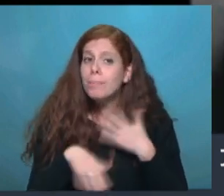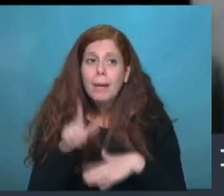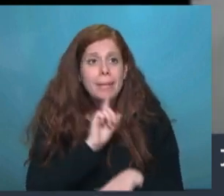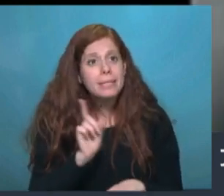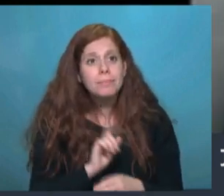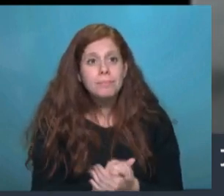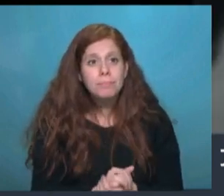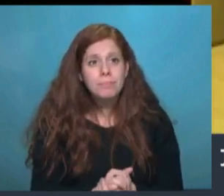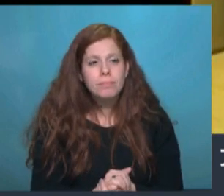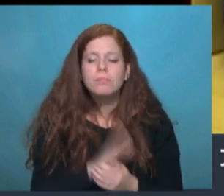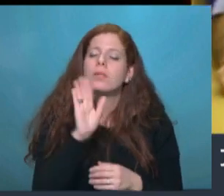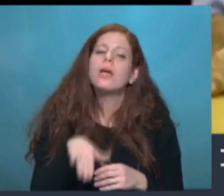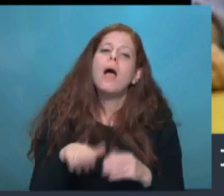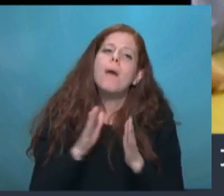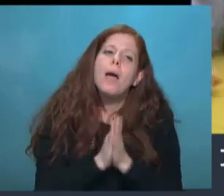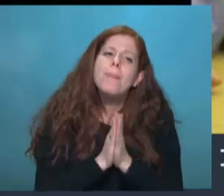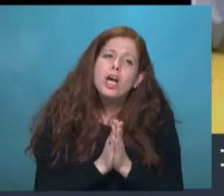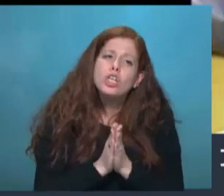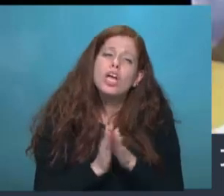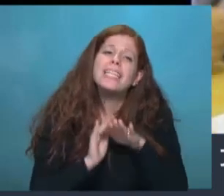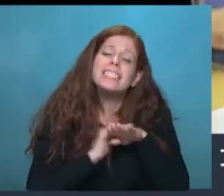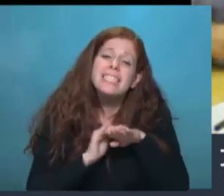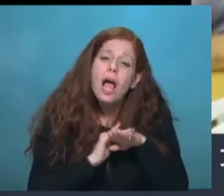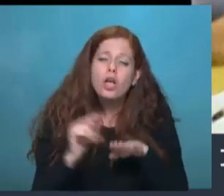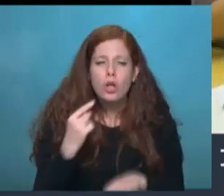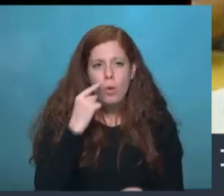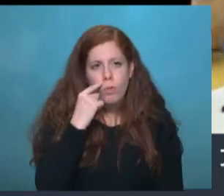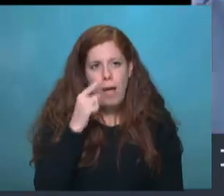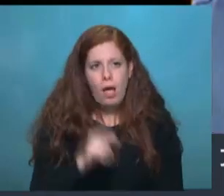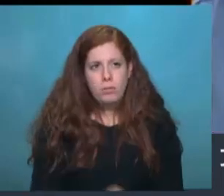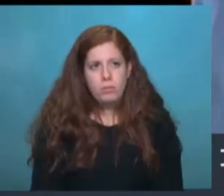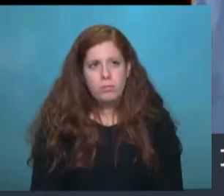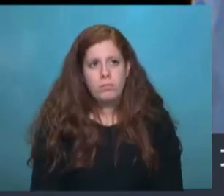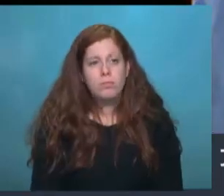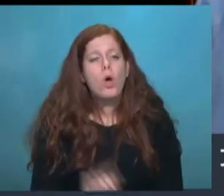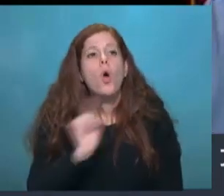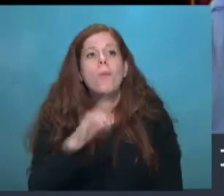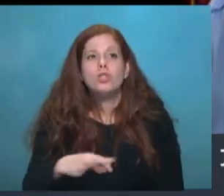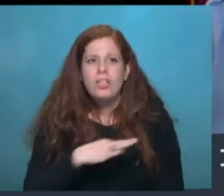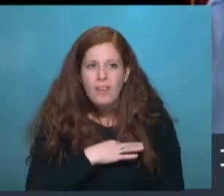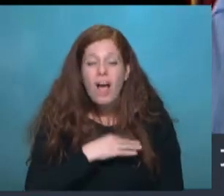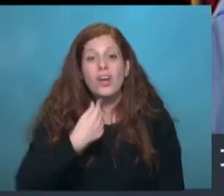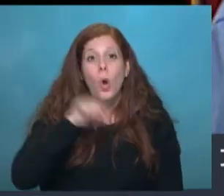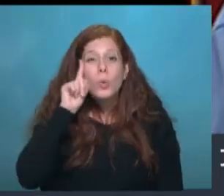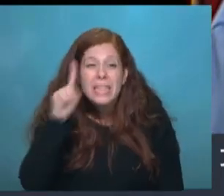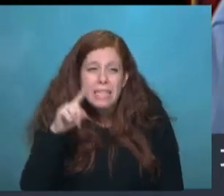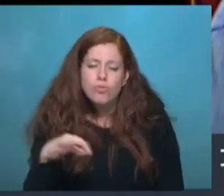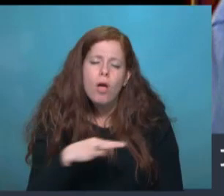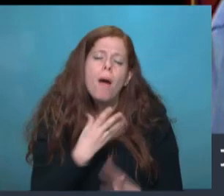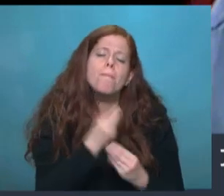גם אחרי בקשת הסליחה ההיסטורית של אהוד ברק. כל אלה שנפגעו, ואנחנו יודעים שנפגעו הרבה